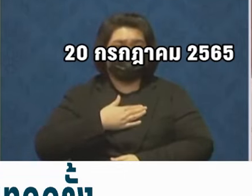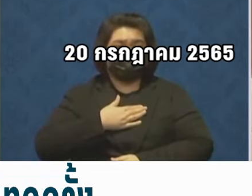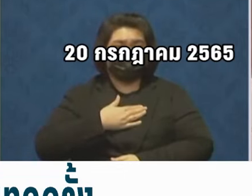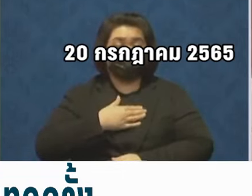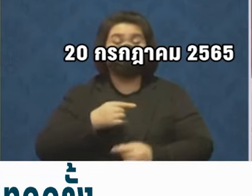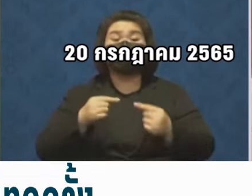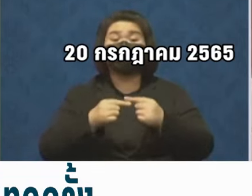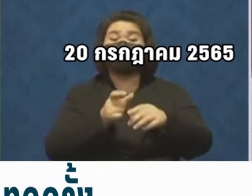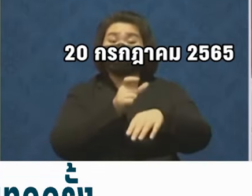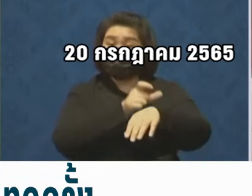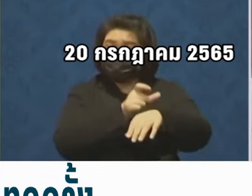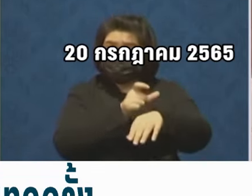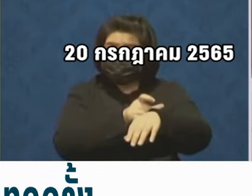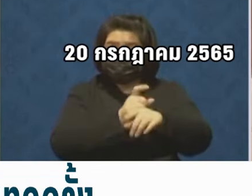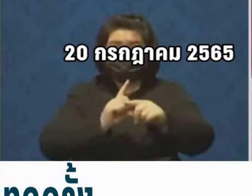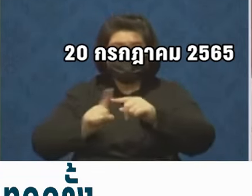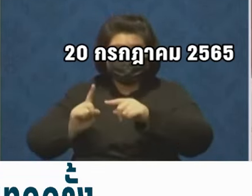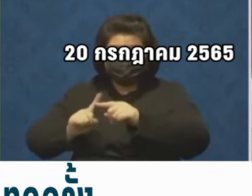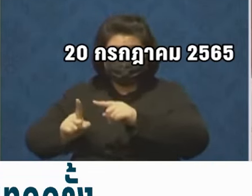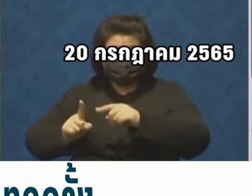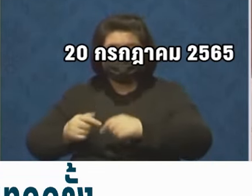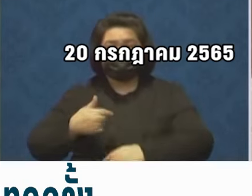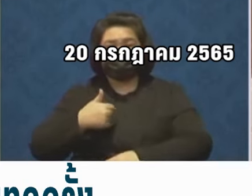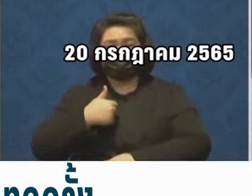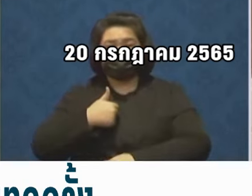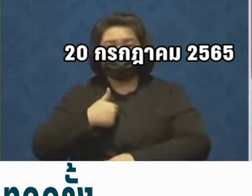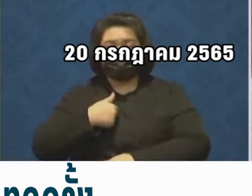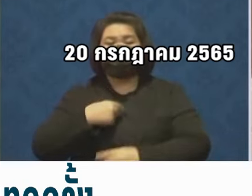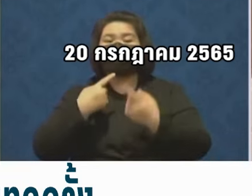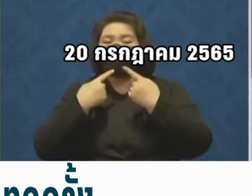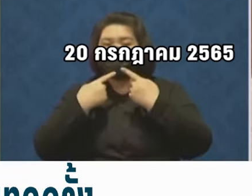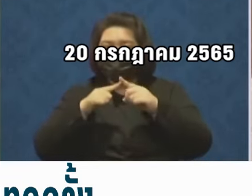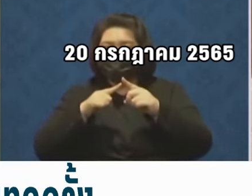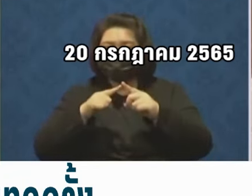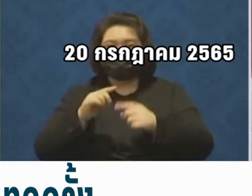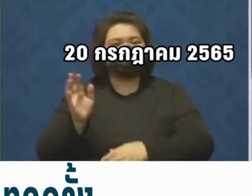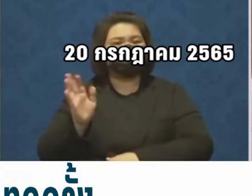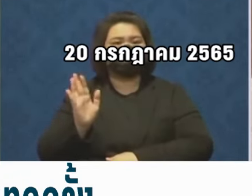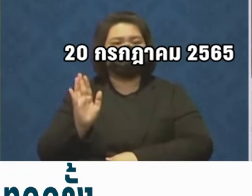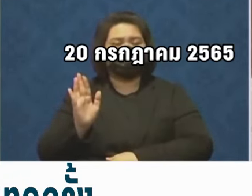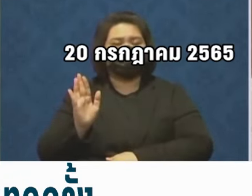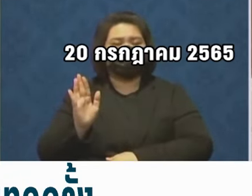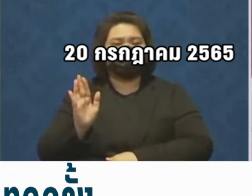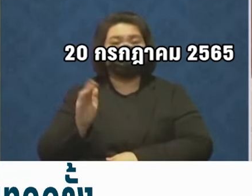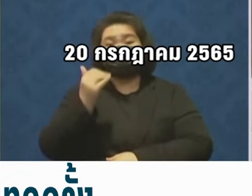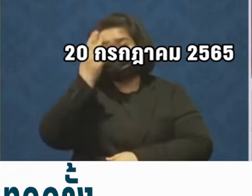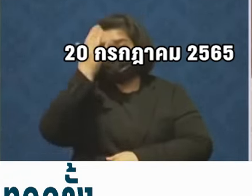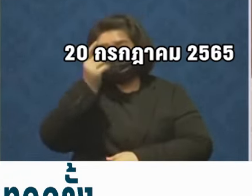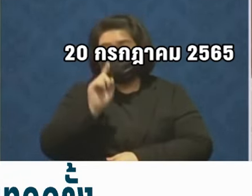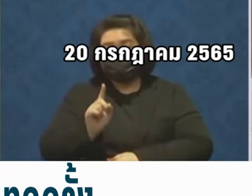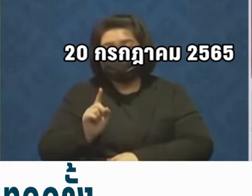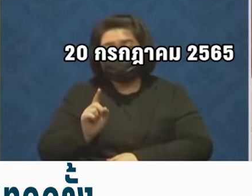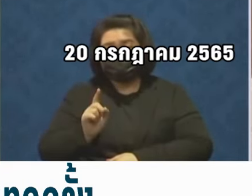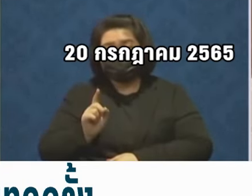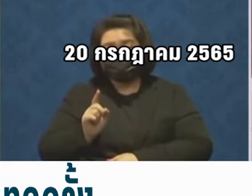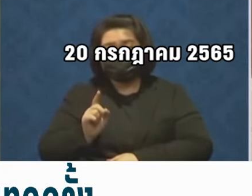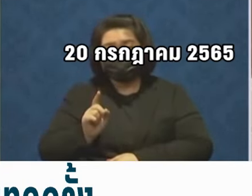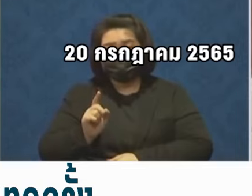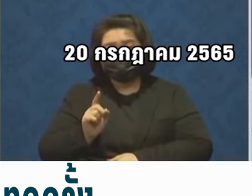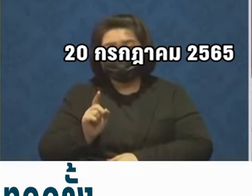เป็นส.สกระบวนการตรวจสอบเนี่ยมันมีอยู่แล้วนะครับข้อบังคับการประชุมสภาก็ใช้กับส.สทุกคนไม่ได้เลือกบังคับใช้กับ